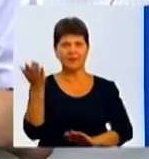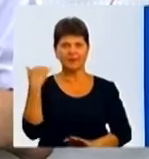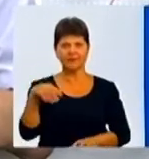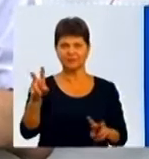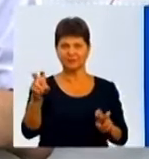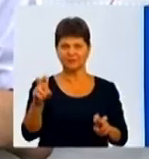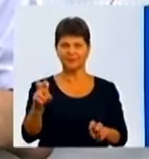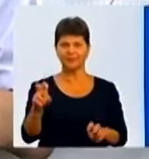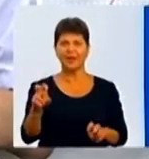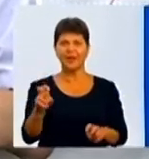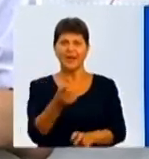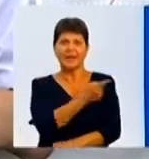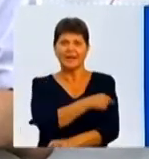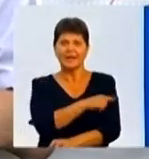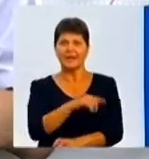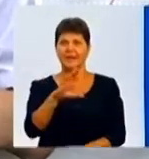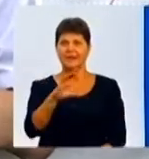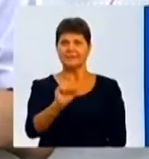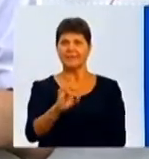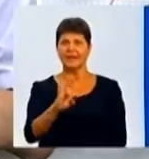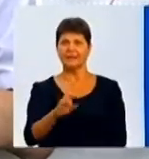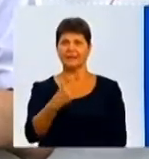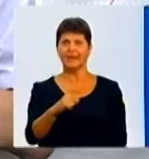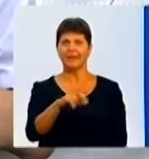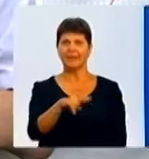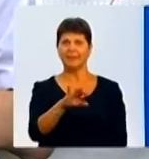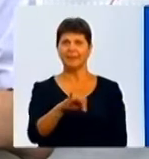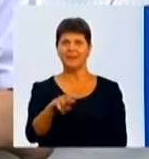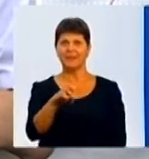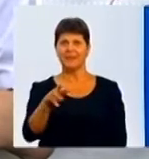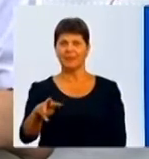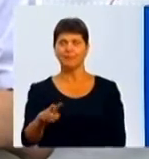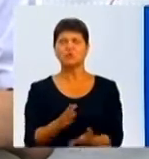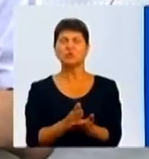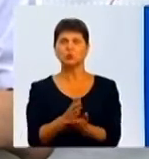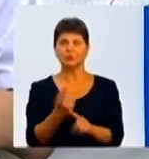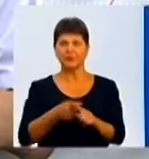називалися санепідслужбою, зараз по-другому зв'язку із реорганізацією є